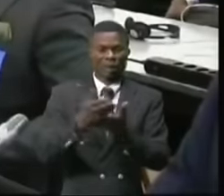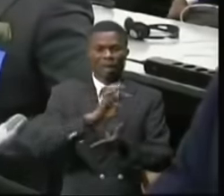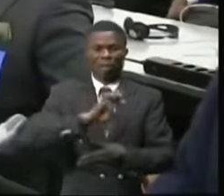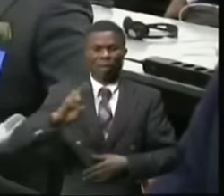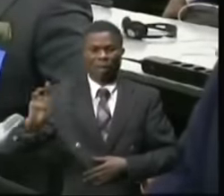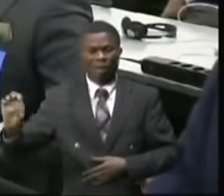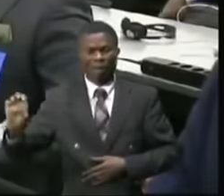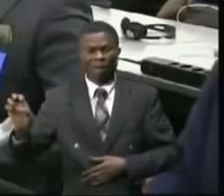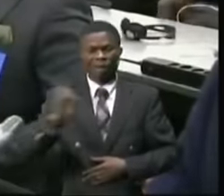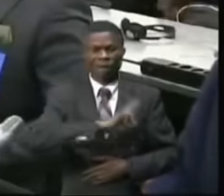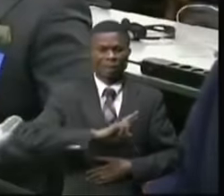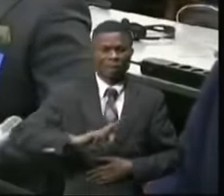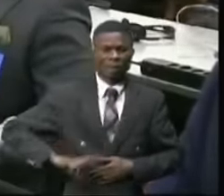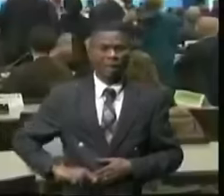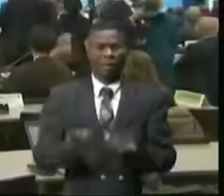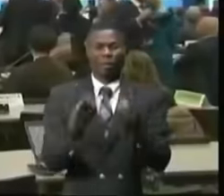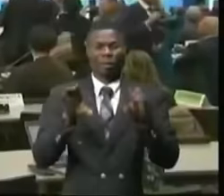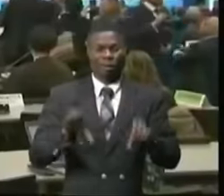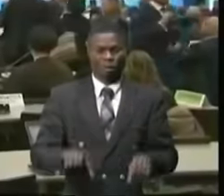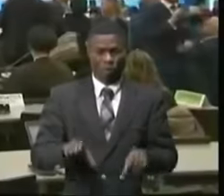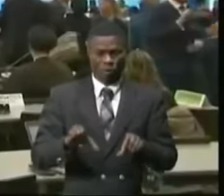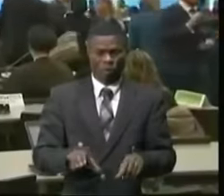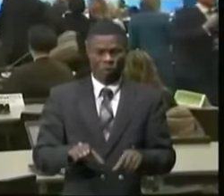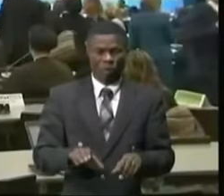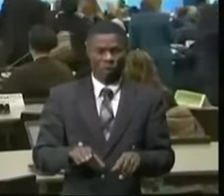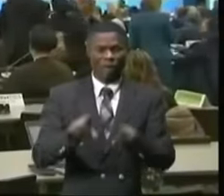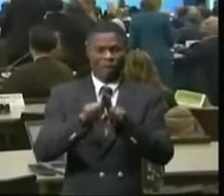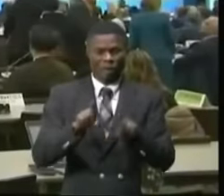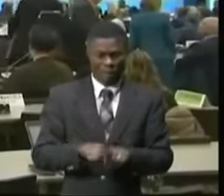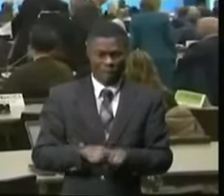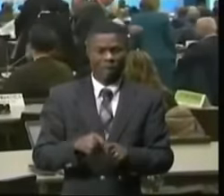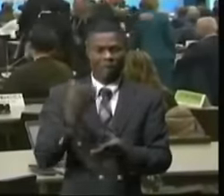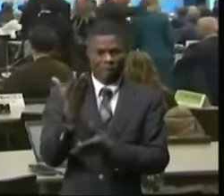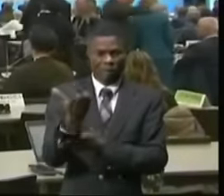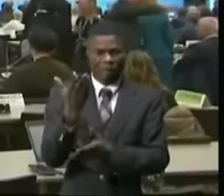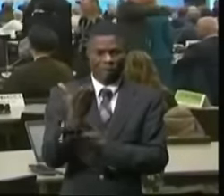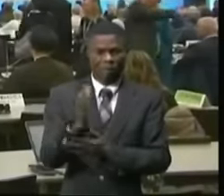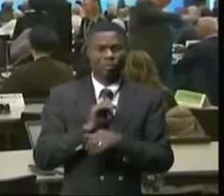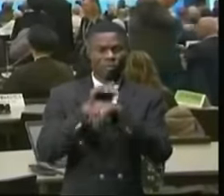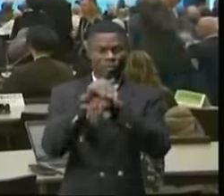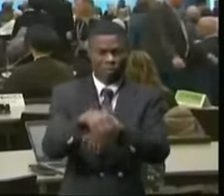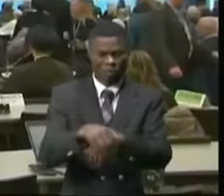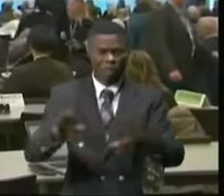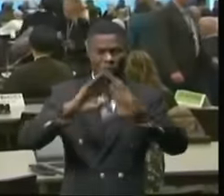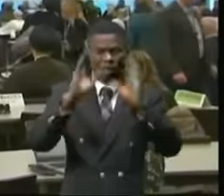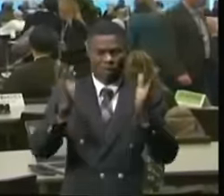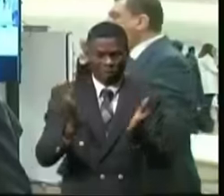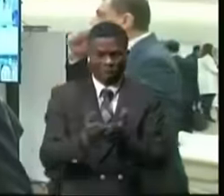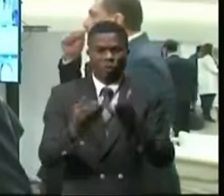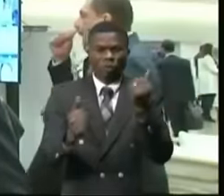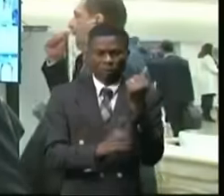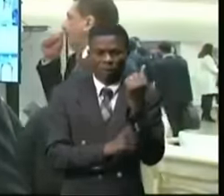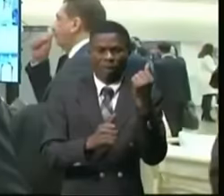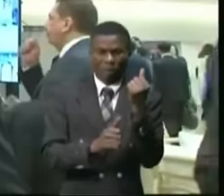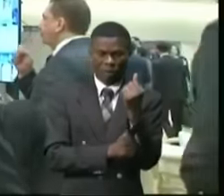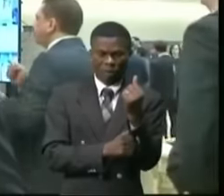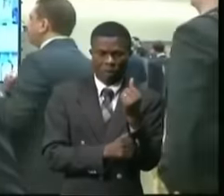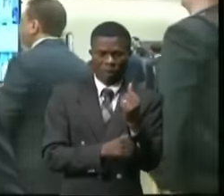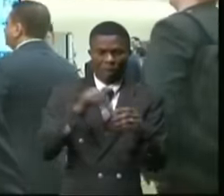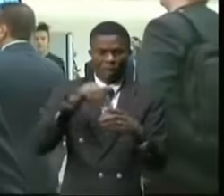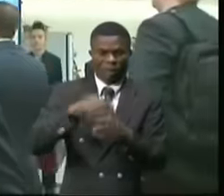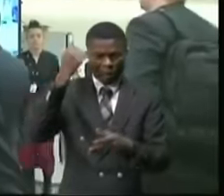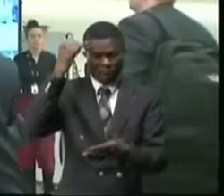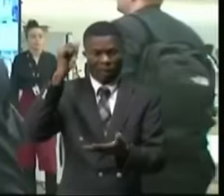de la République démocratique du Congo, et cela nécessite l'implication de toutes les parties prenantes. C'est dans